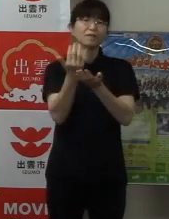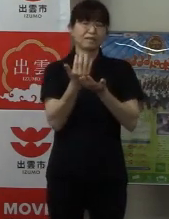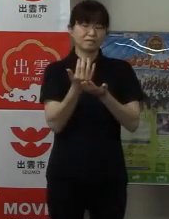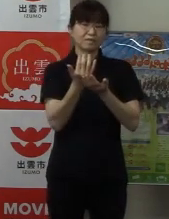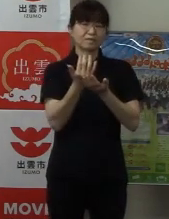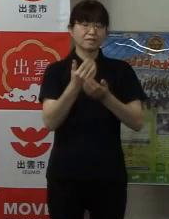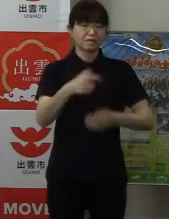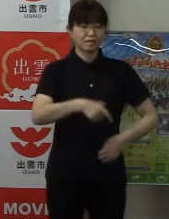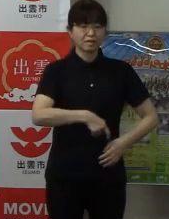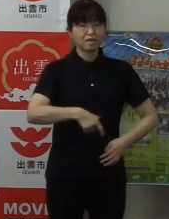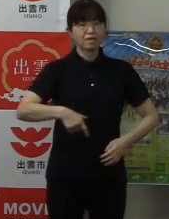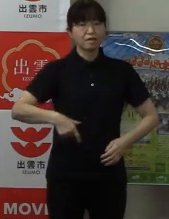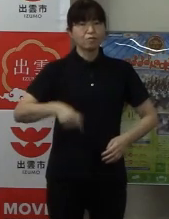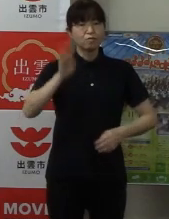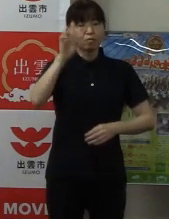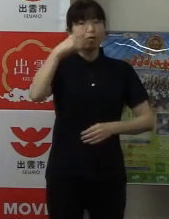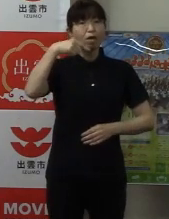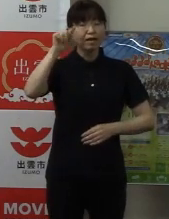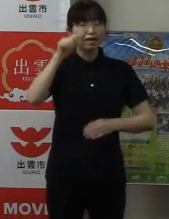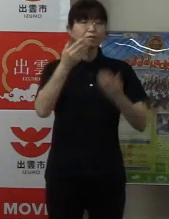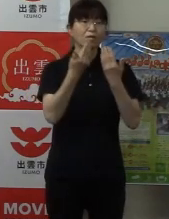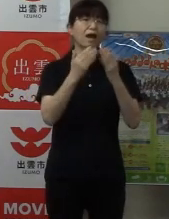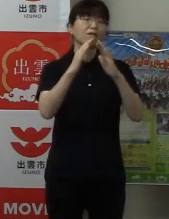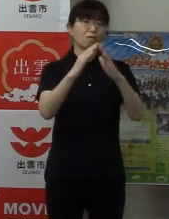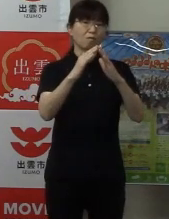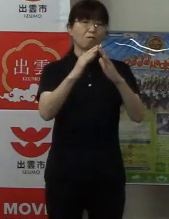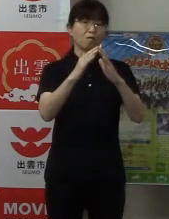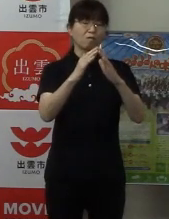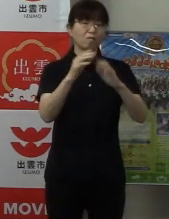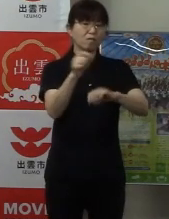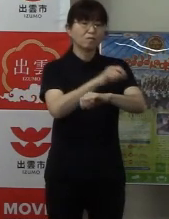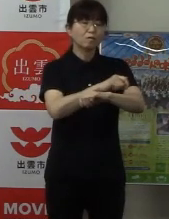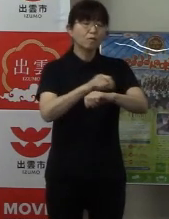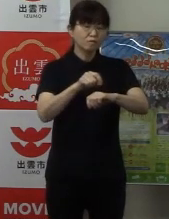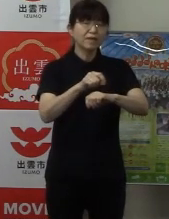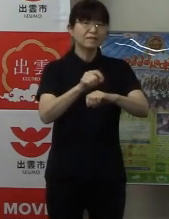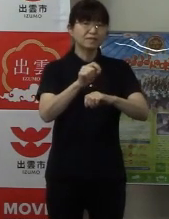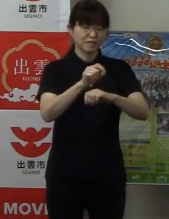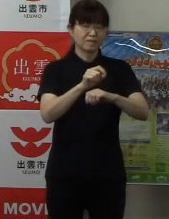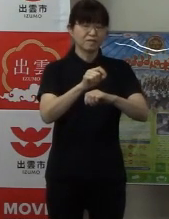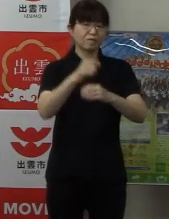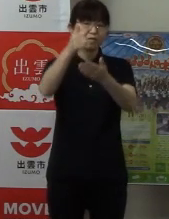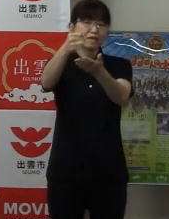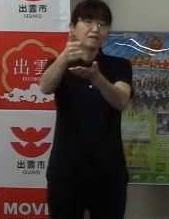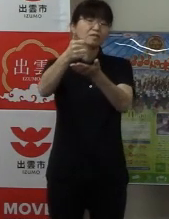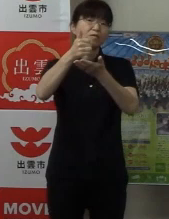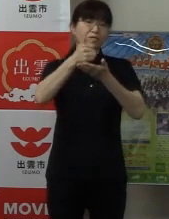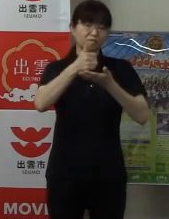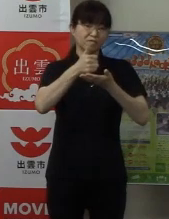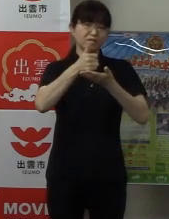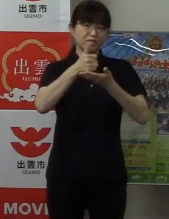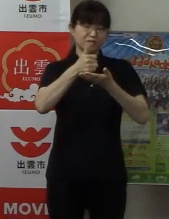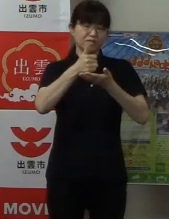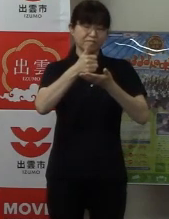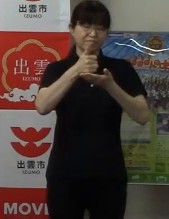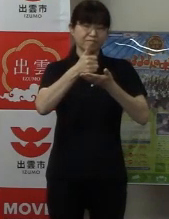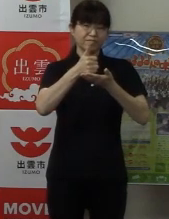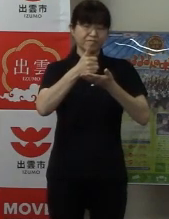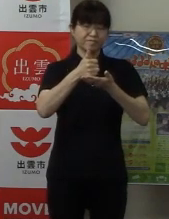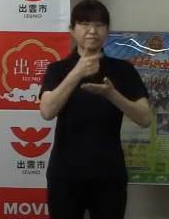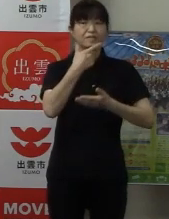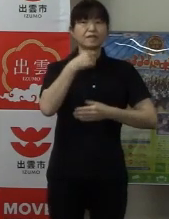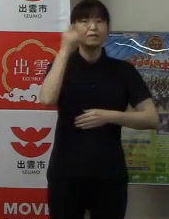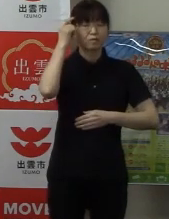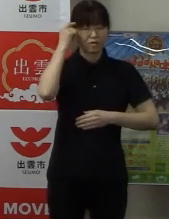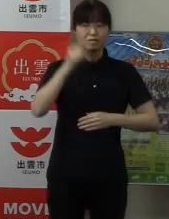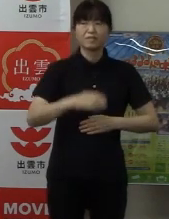福岡県の学校でありますが特別ゲストに迎えて来たいと思っております。ここにあり